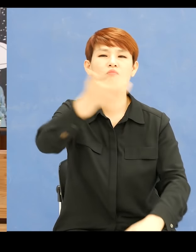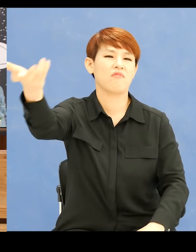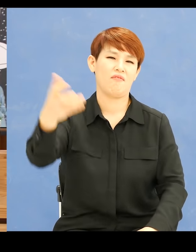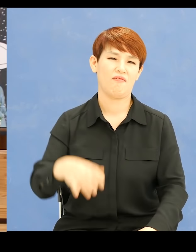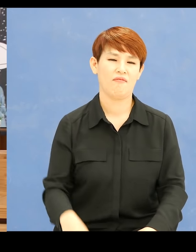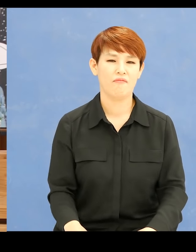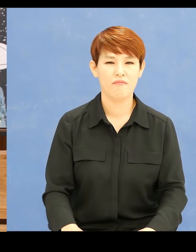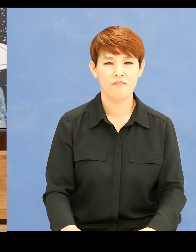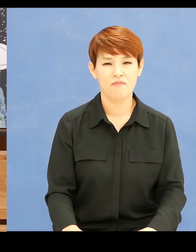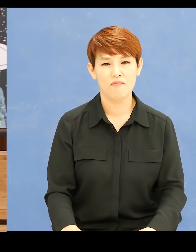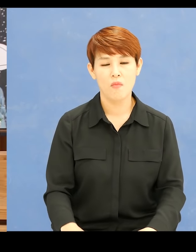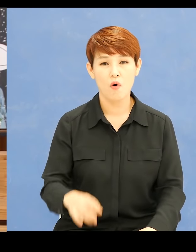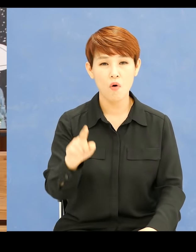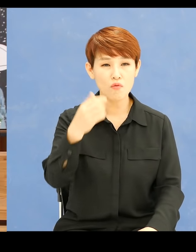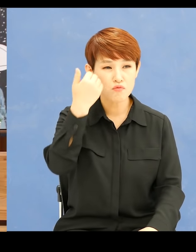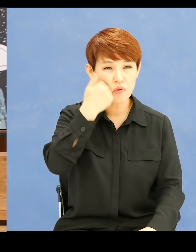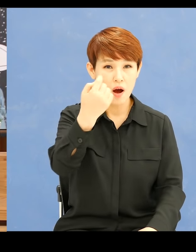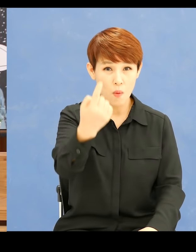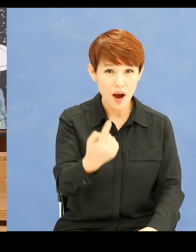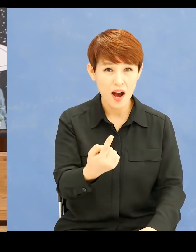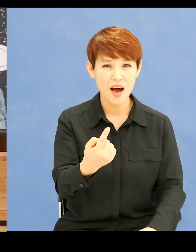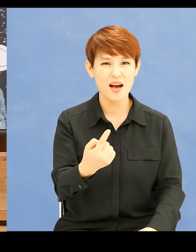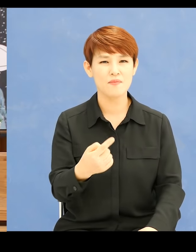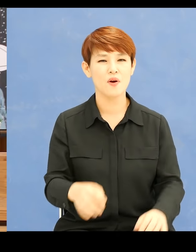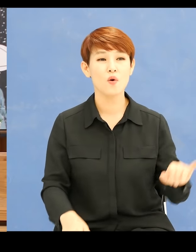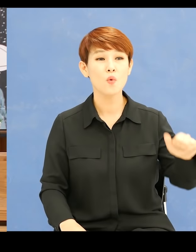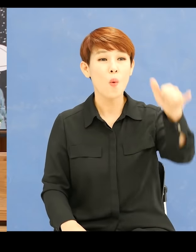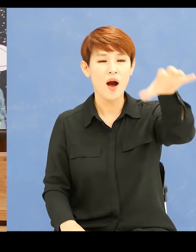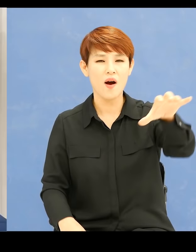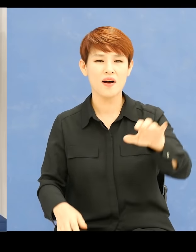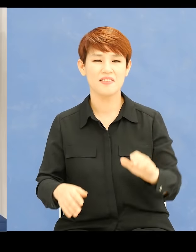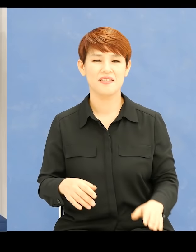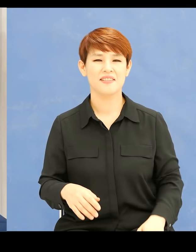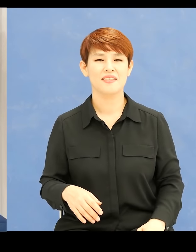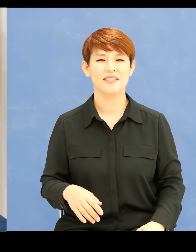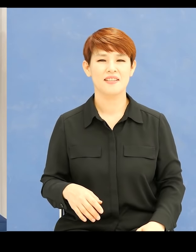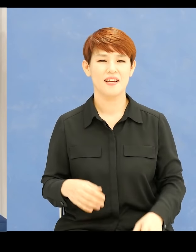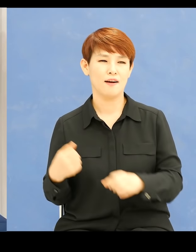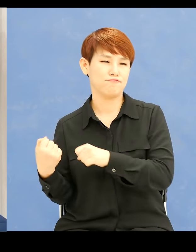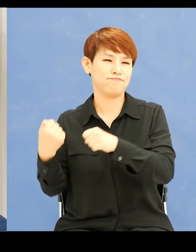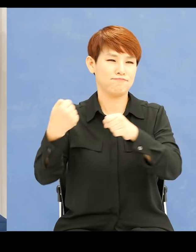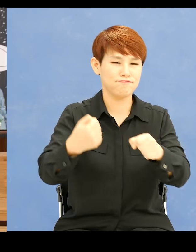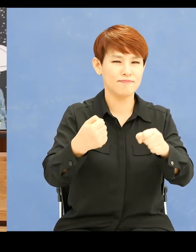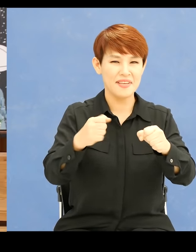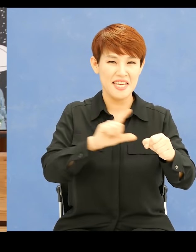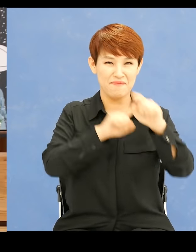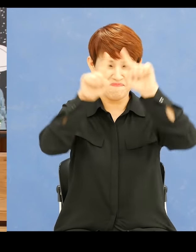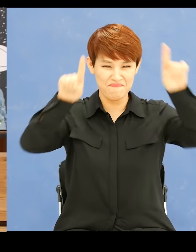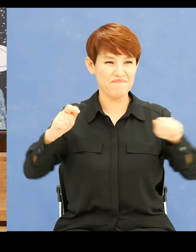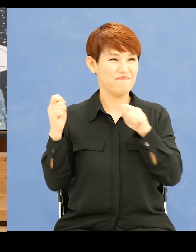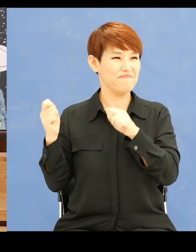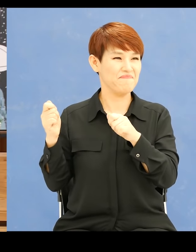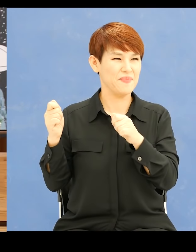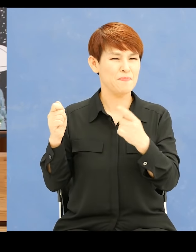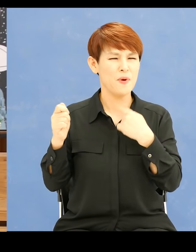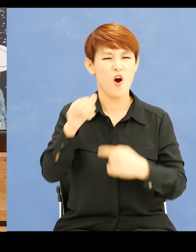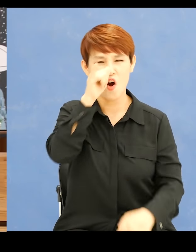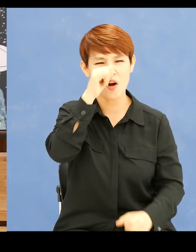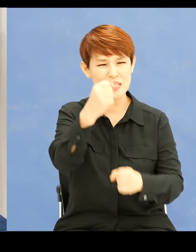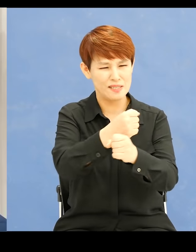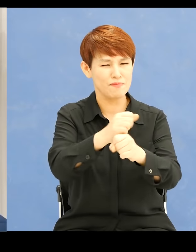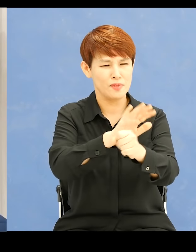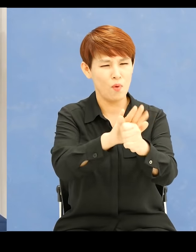이렇게 한국에서 누가 교민들 이렇게 오신다고 하면 저 운전해 드리려고 이름표 들고 이렇게 해서 이렇게 옮겨드리고 짐도 날라드리고